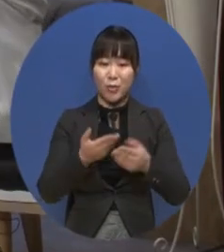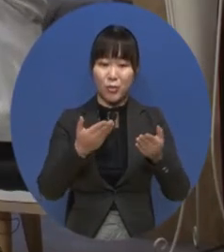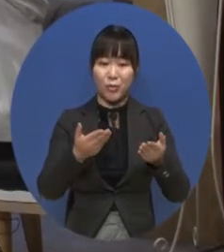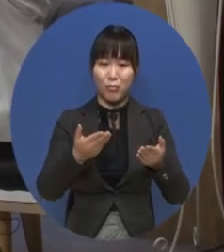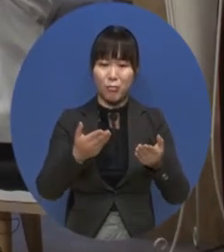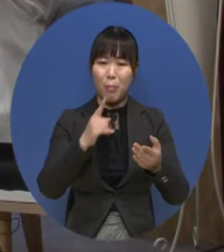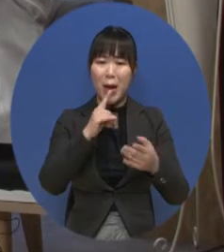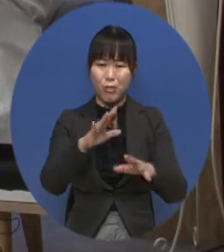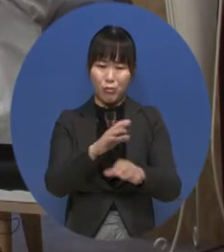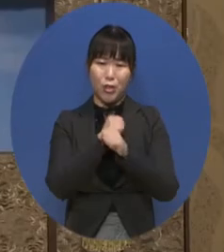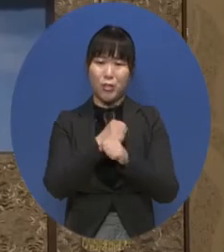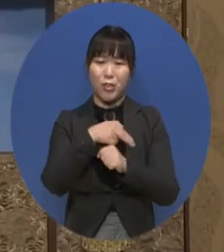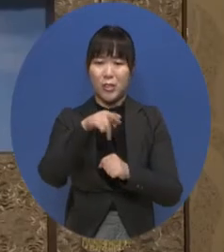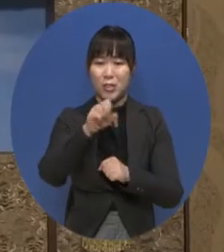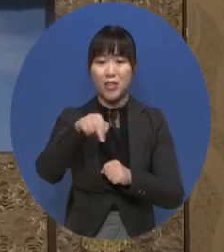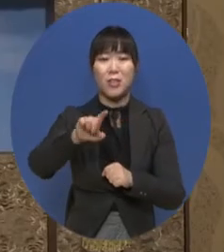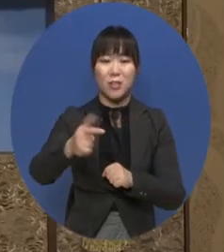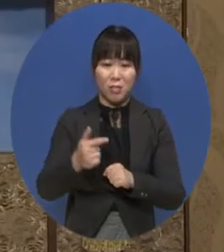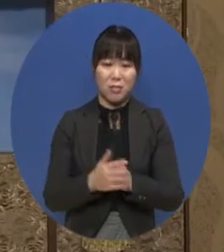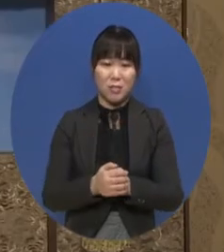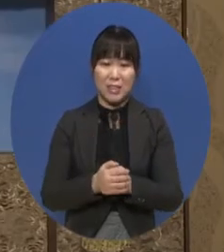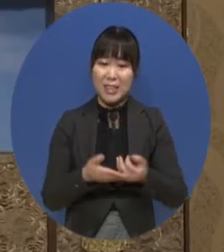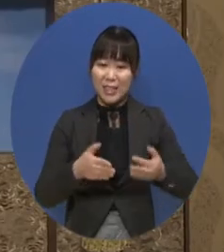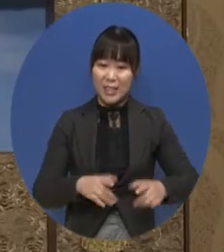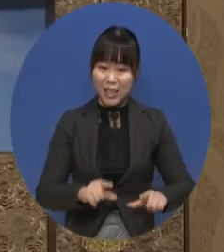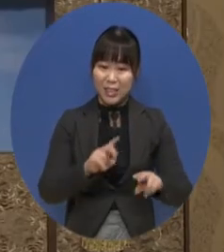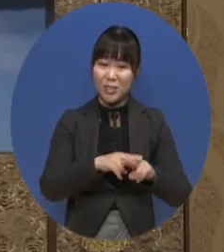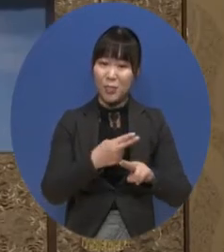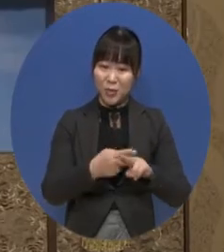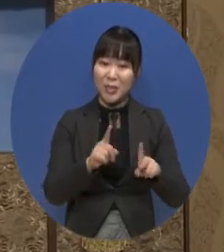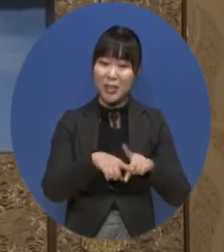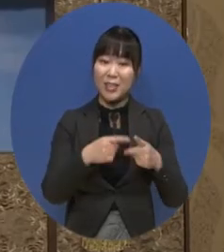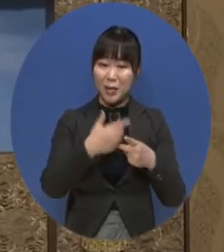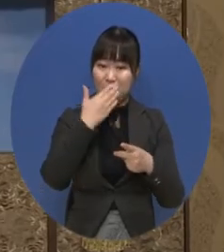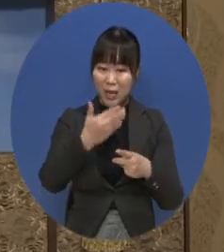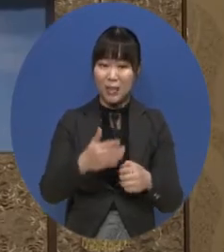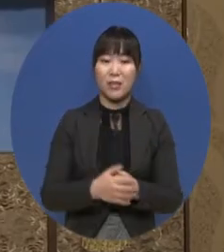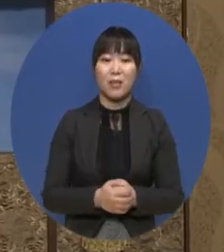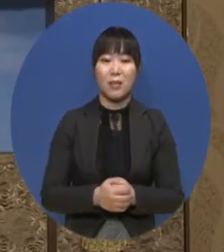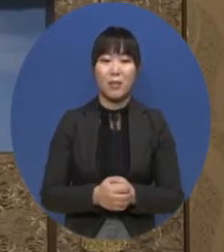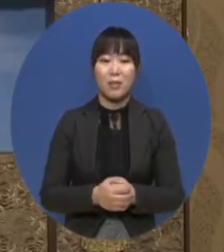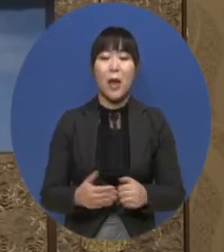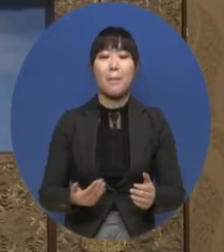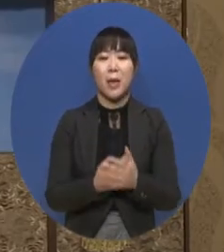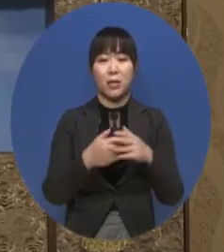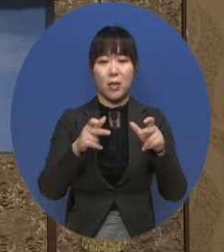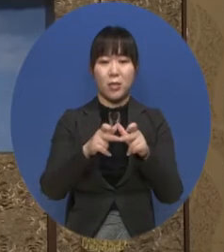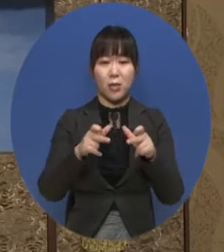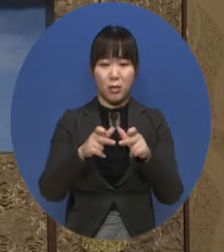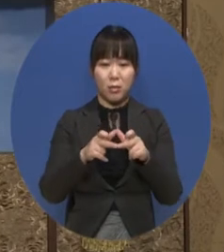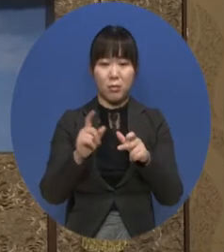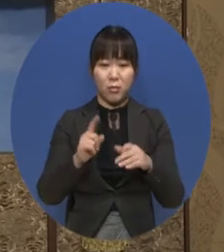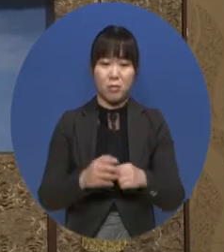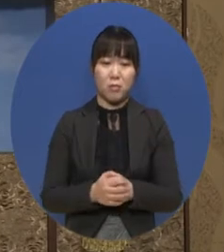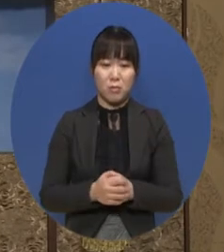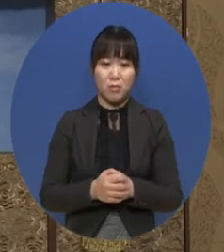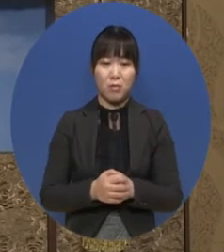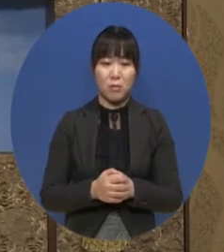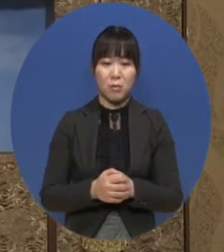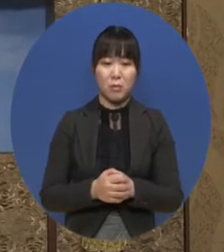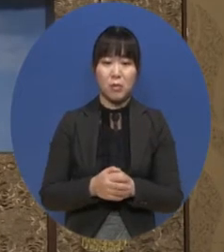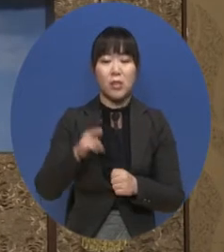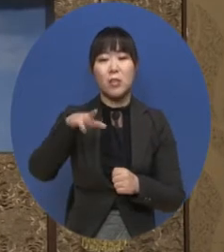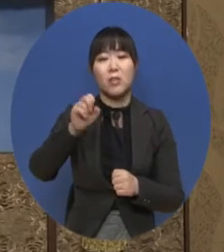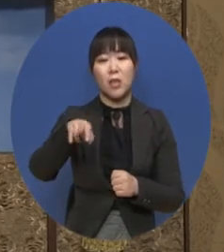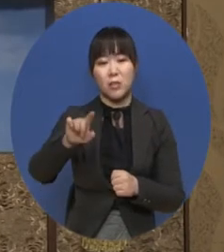해요. 그러면 이렇게 해피버스데이 선물로 그렇죠. 보통 이야기하는 건데 네. 발달장애인 정말 생선! 이렇게 이해할 수도 그렇게